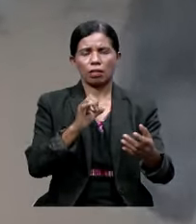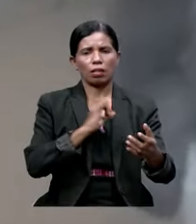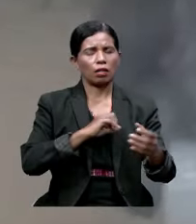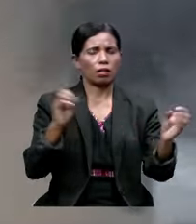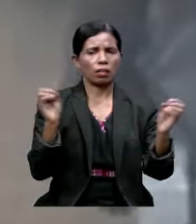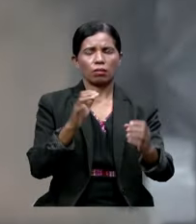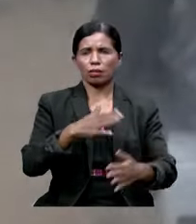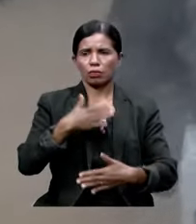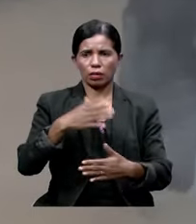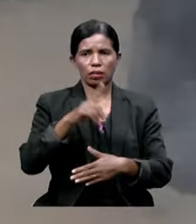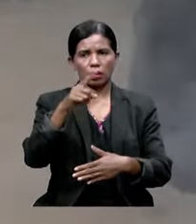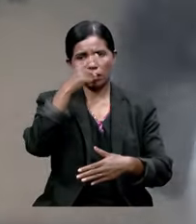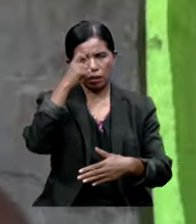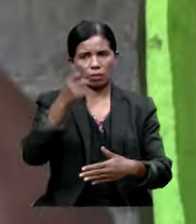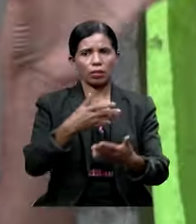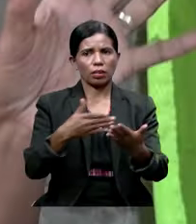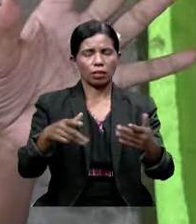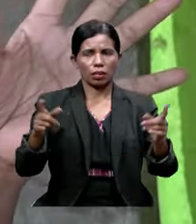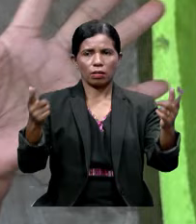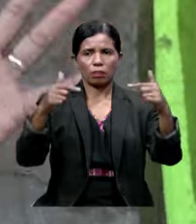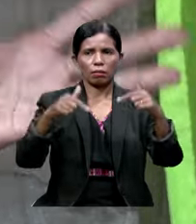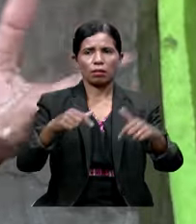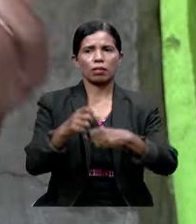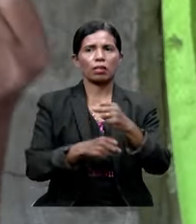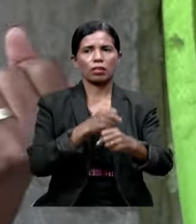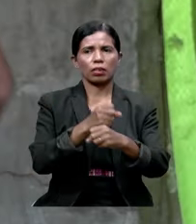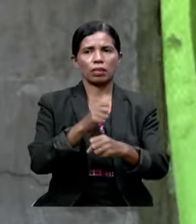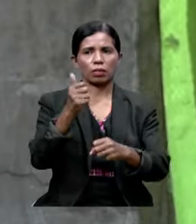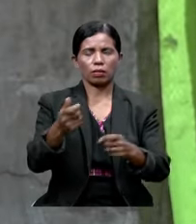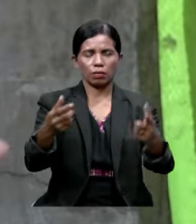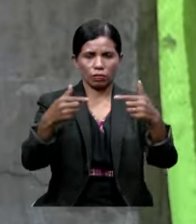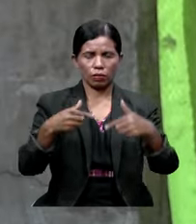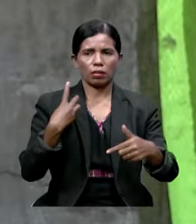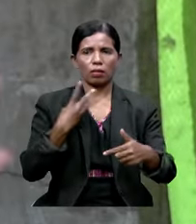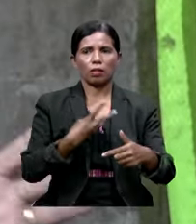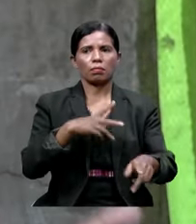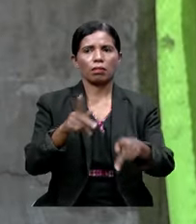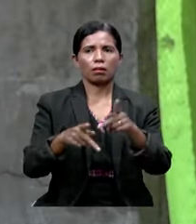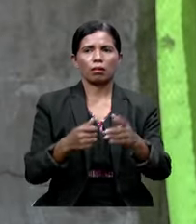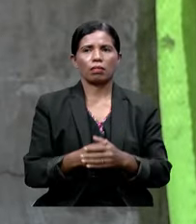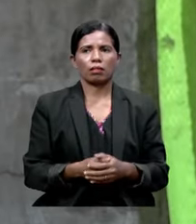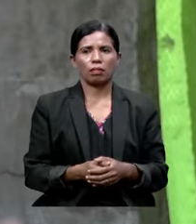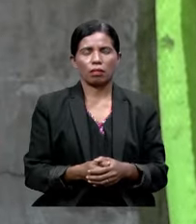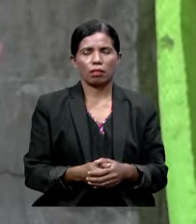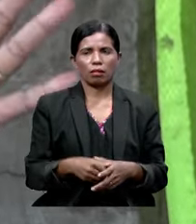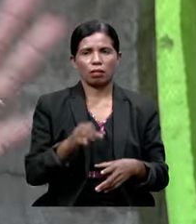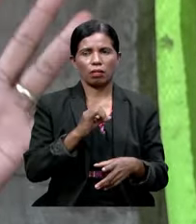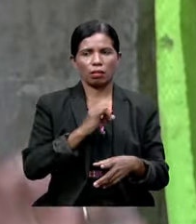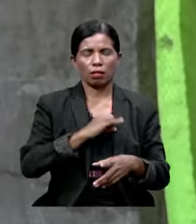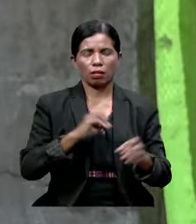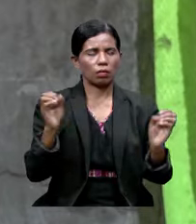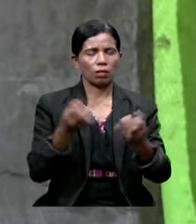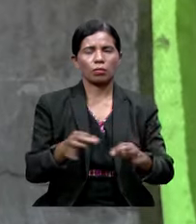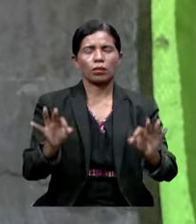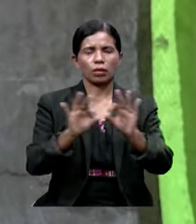la dung kunten ti da tamba sa sa ida ne mai ne hasa totinan sanulu ida mak mai poba. Pobu kalai ne be bahau ne hane sala iha importante